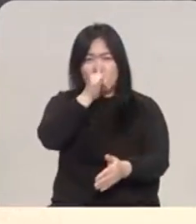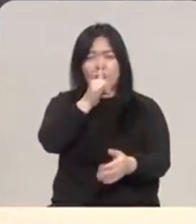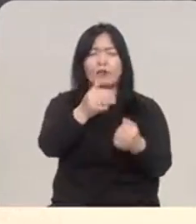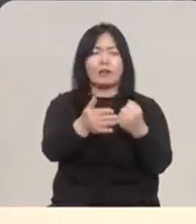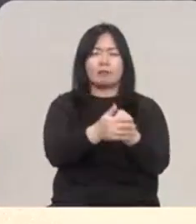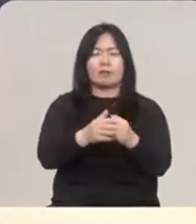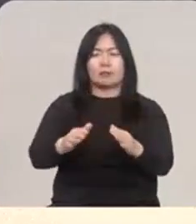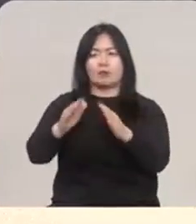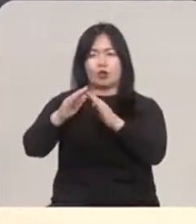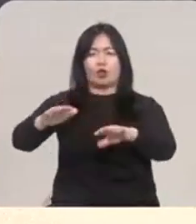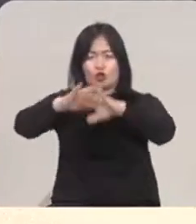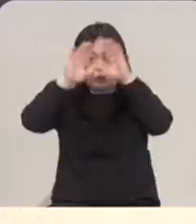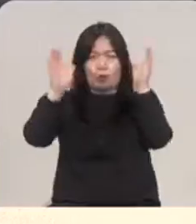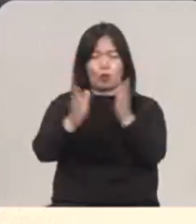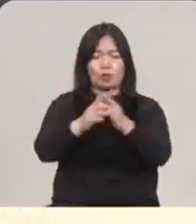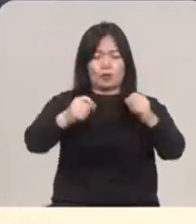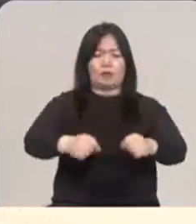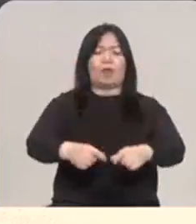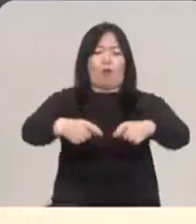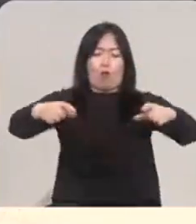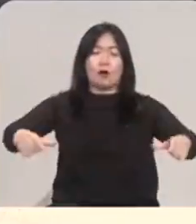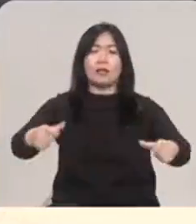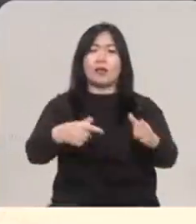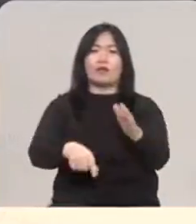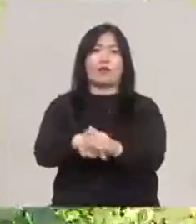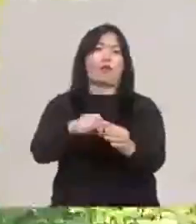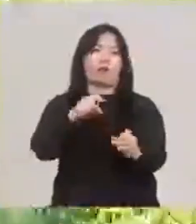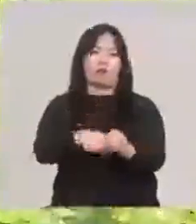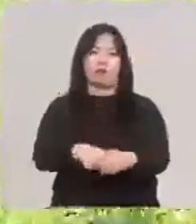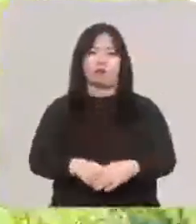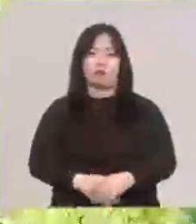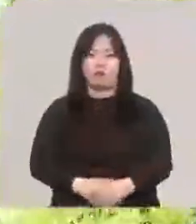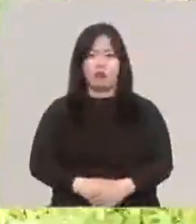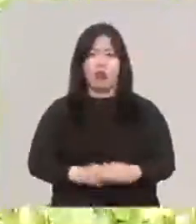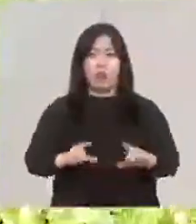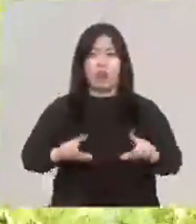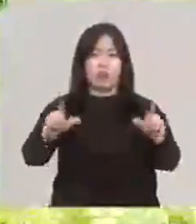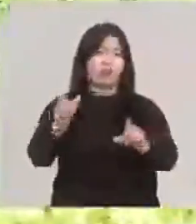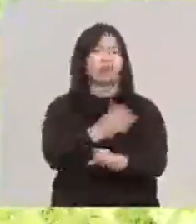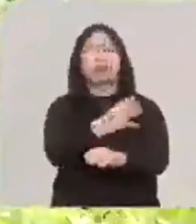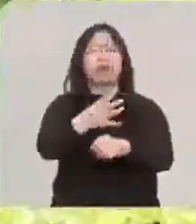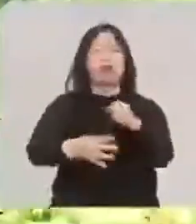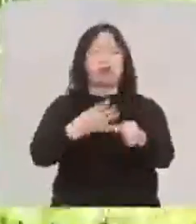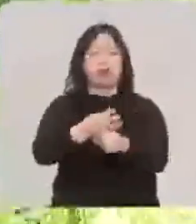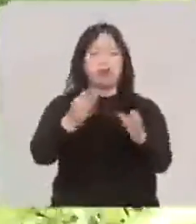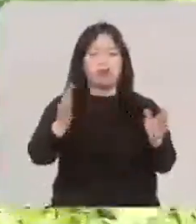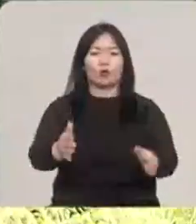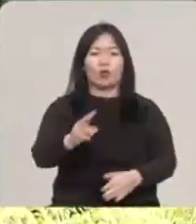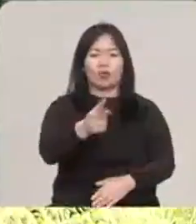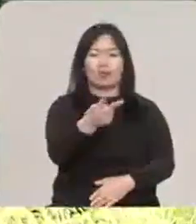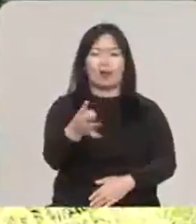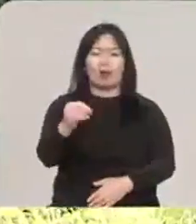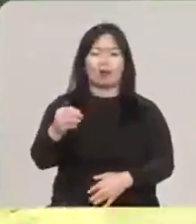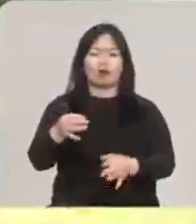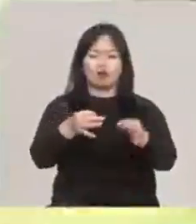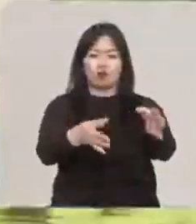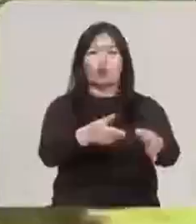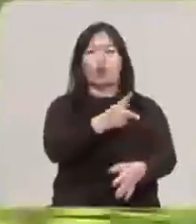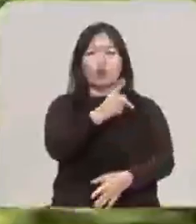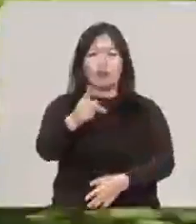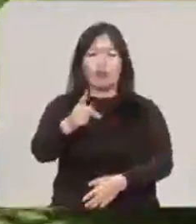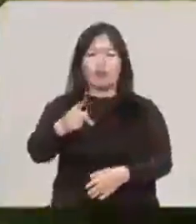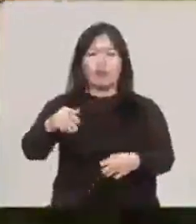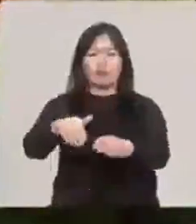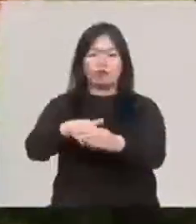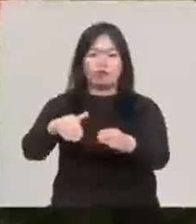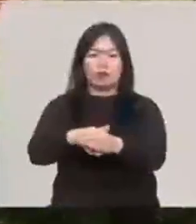산업을 전주 모든 지역으로 확대하기 위해서입니다. 올해부터 4년 동안 200여억 원을 들여 K컬처